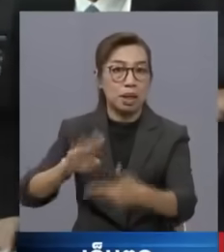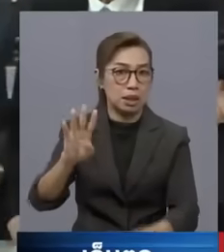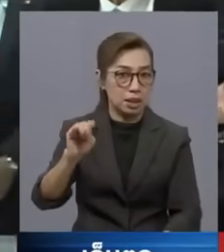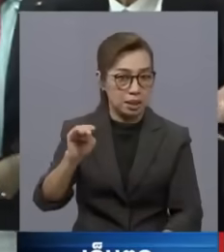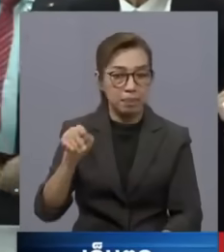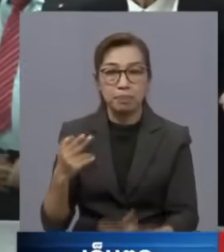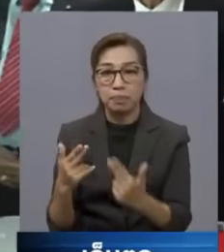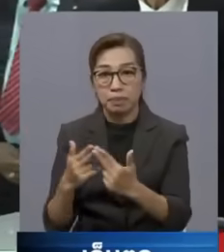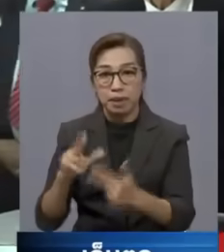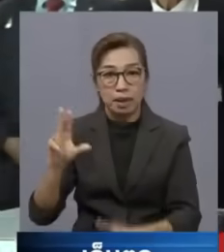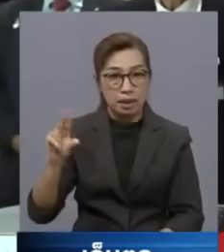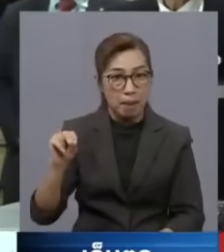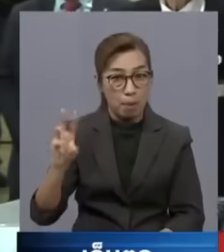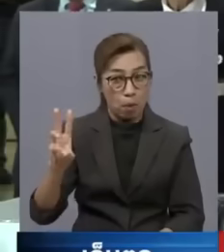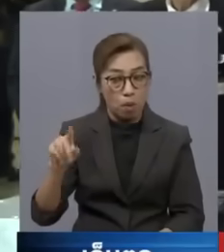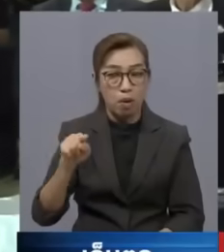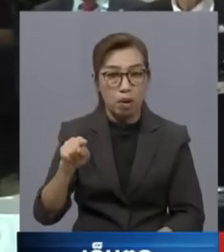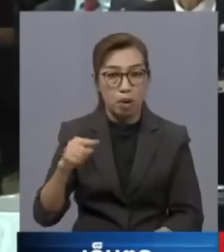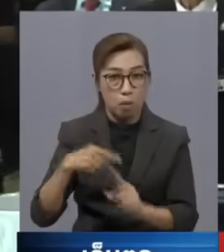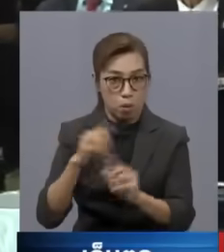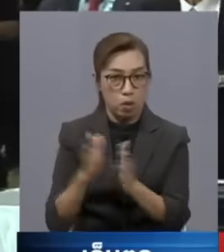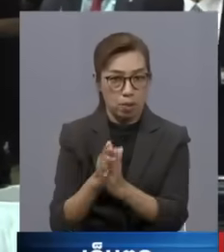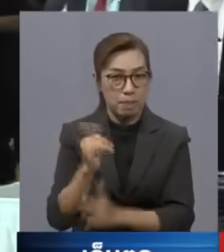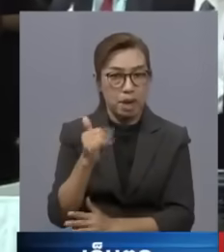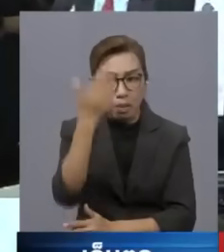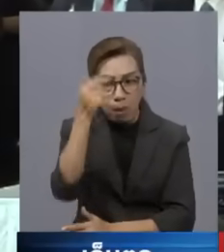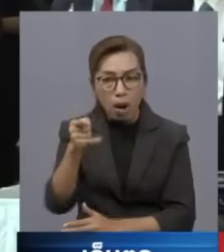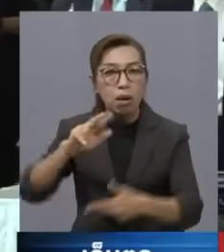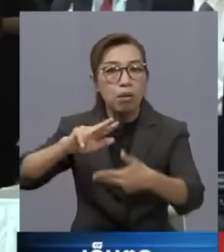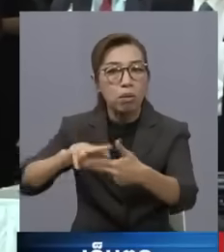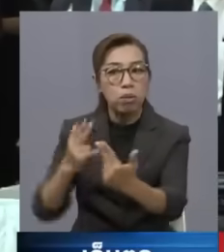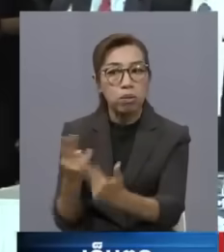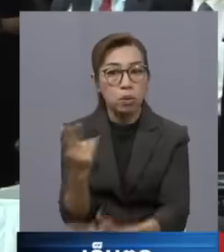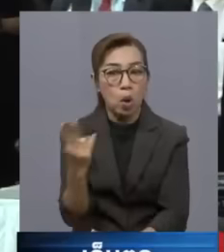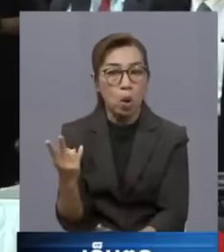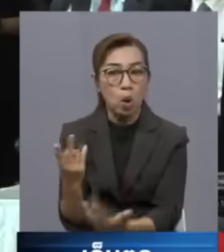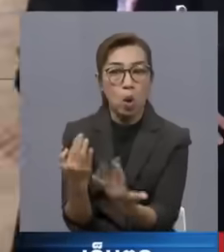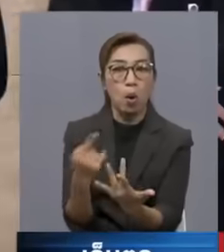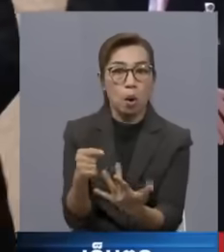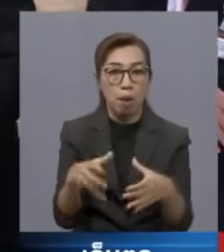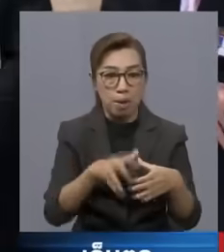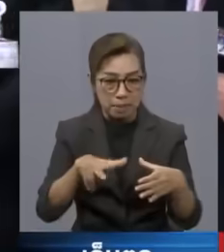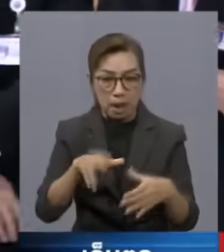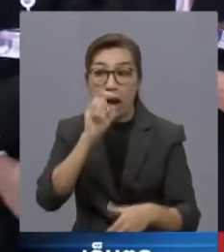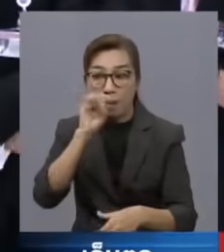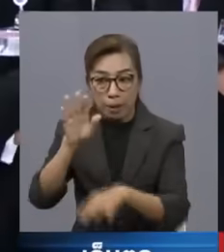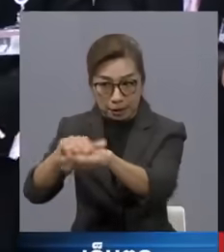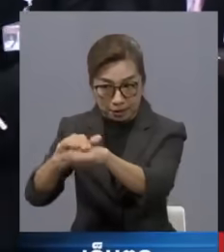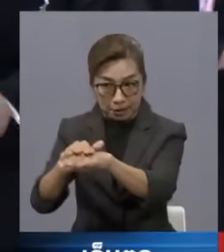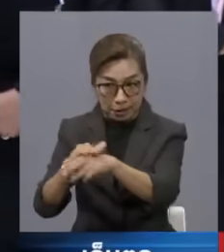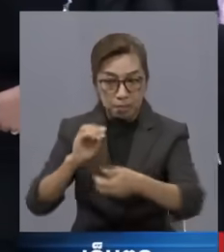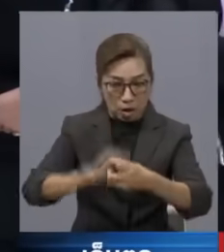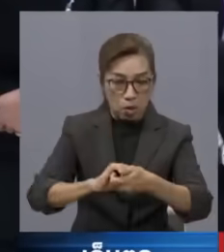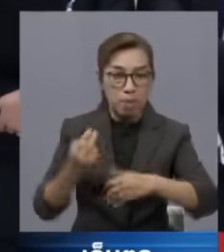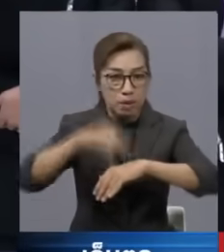รวมไทยสร้างชาติ 306ที่ตอนนี้สัญญาณก็ชัดนะฮะว่าเขารอเพียงแค่การเปิดตัวอย่างเป็นทางการเท่านั้นซึ่ง